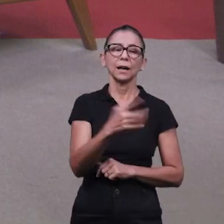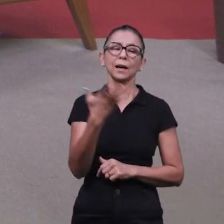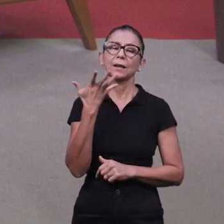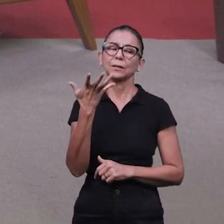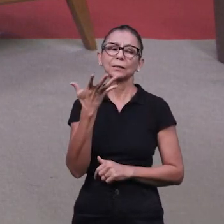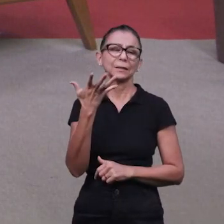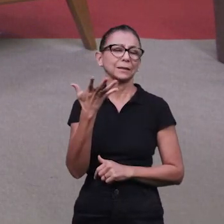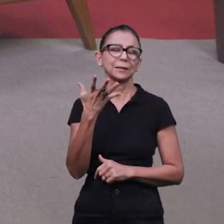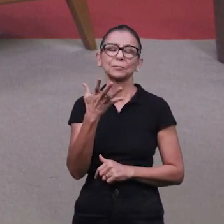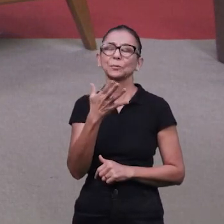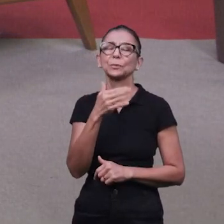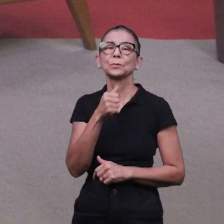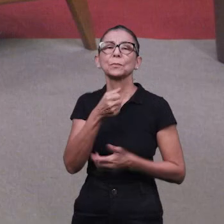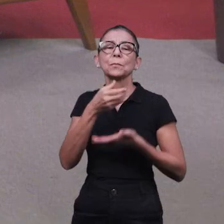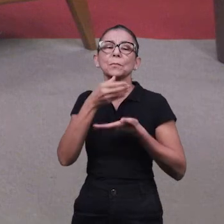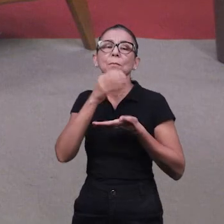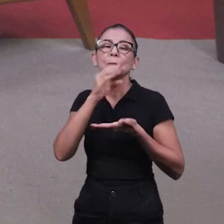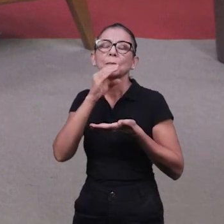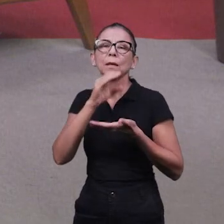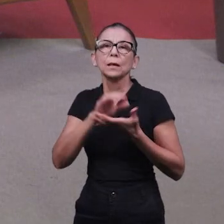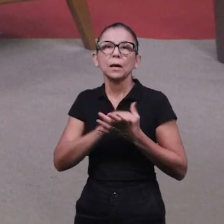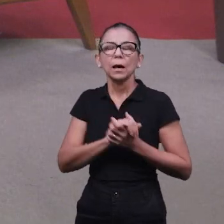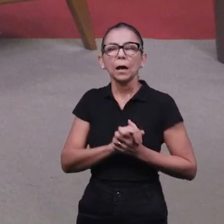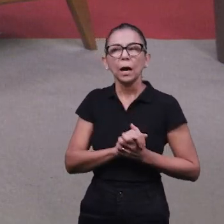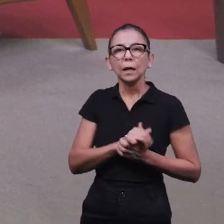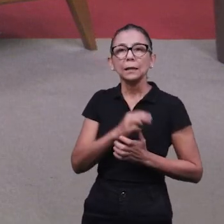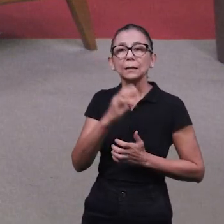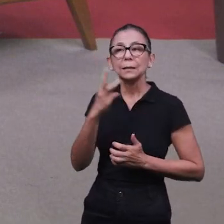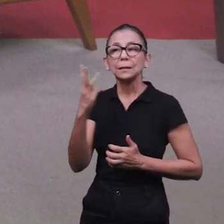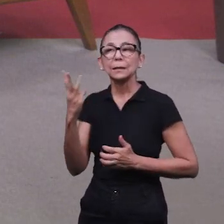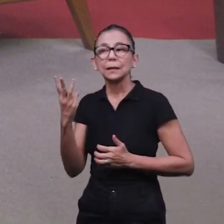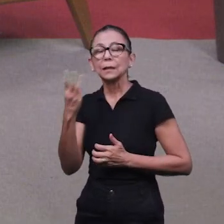3 ont entendu cette expression